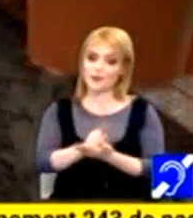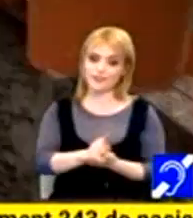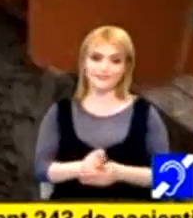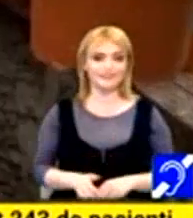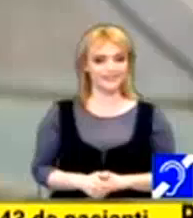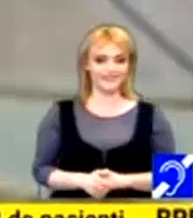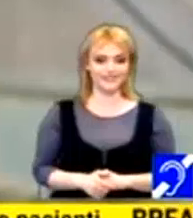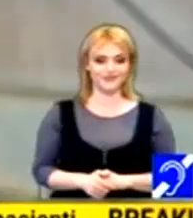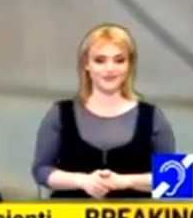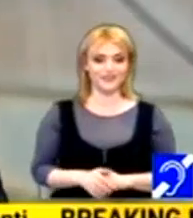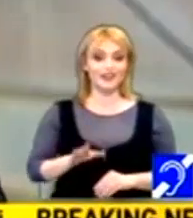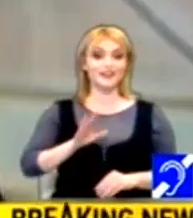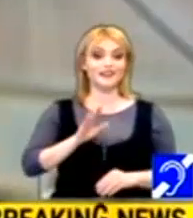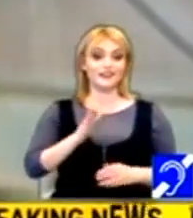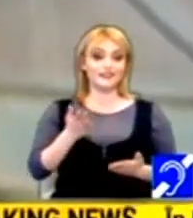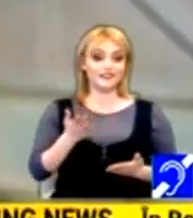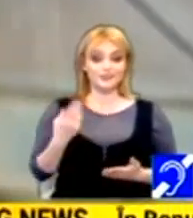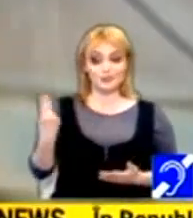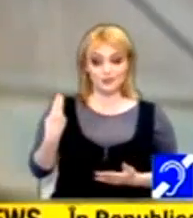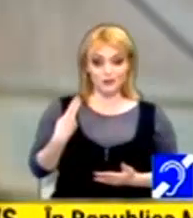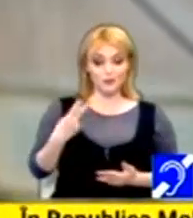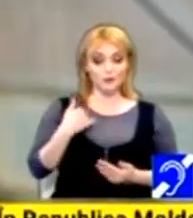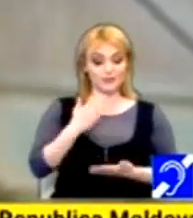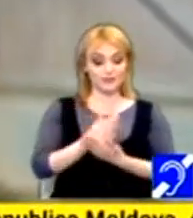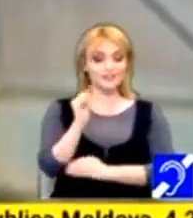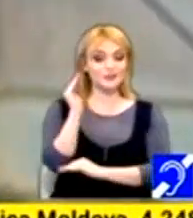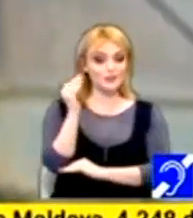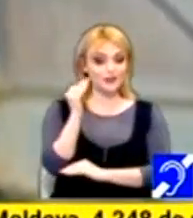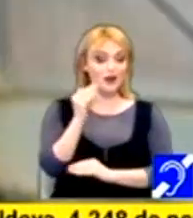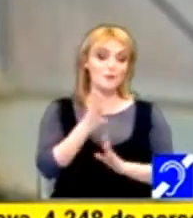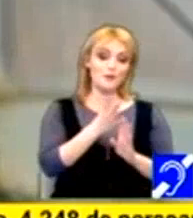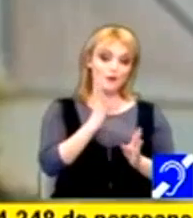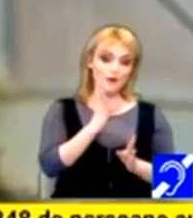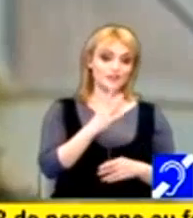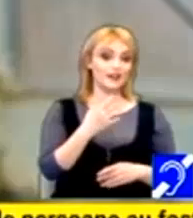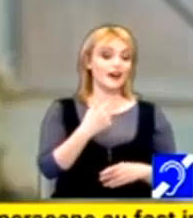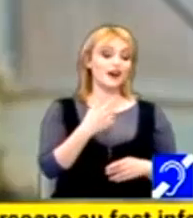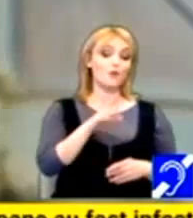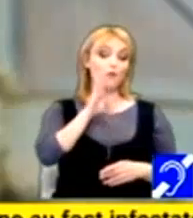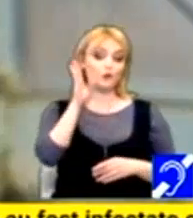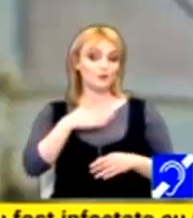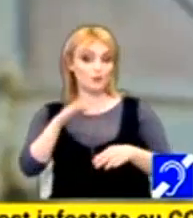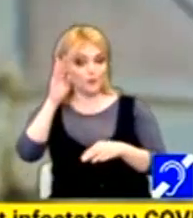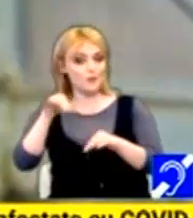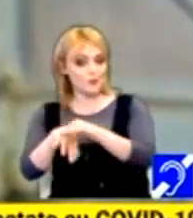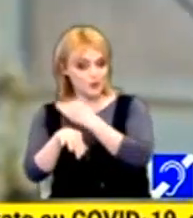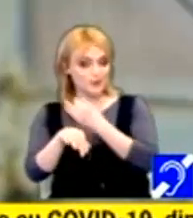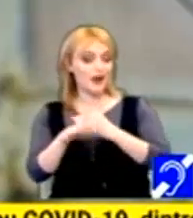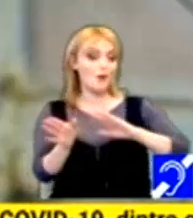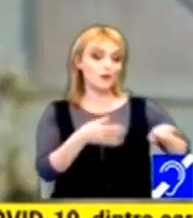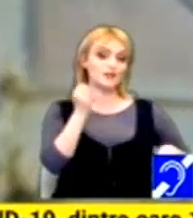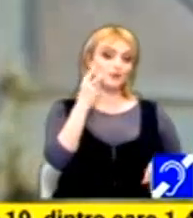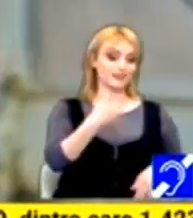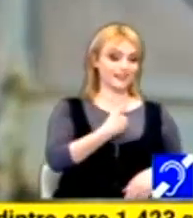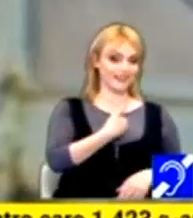toate. Programul zilnic, dacă suntem doar doi și avem bebeluși, noi pe rând, întâi mai întâi dimineață soțul muncește, după amiază